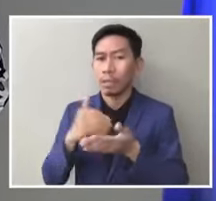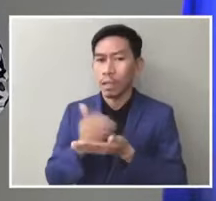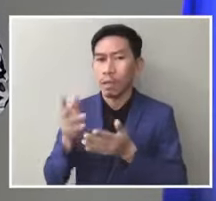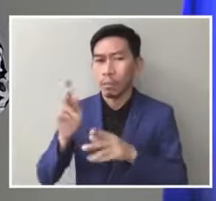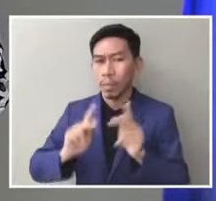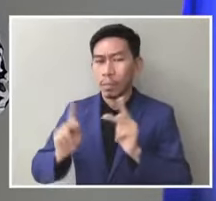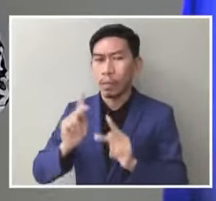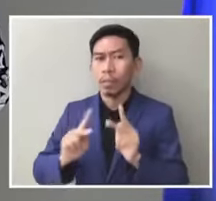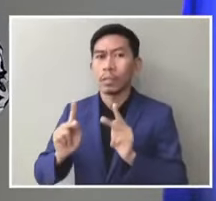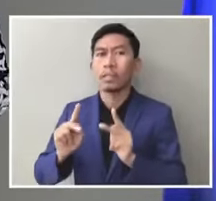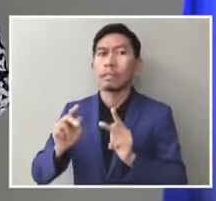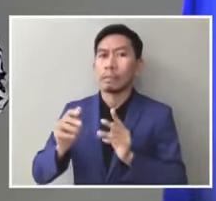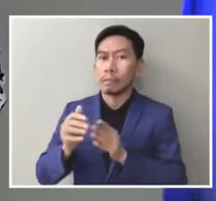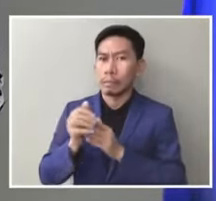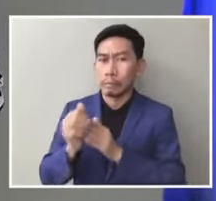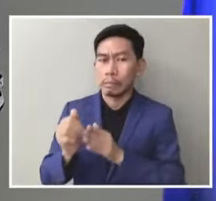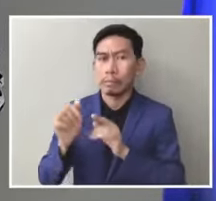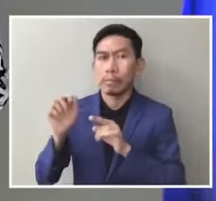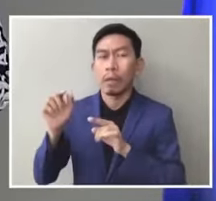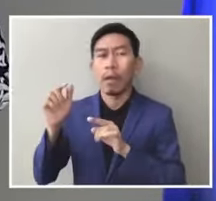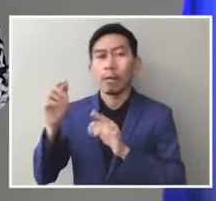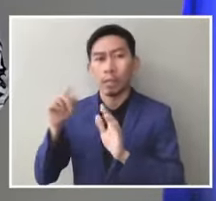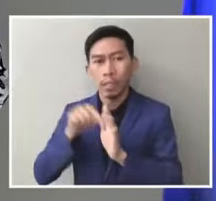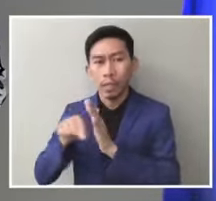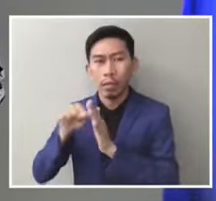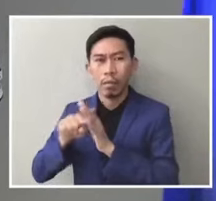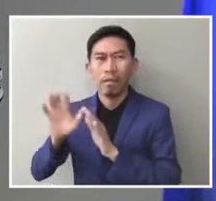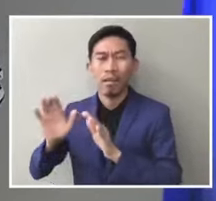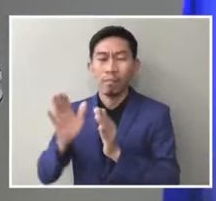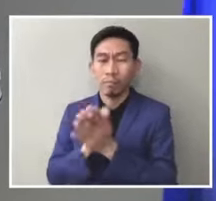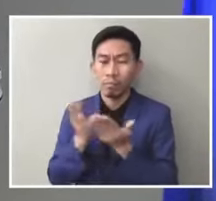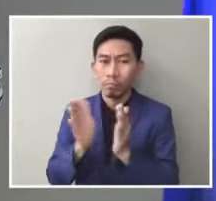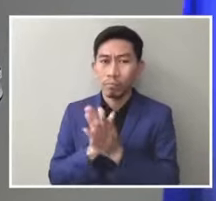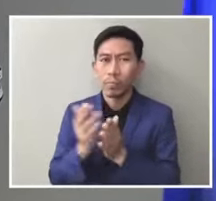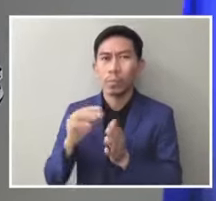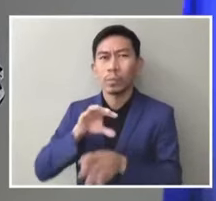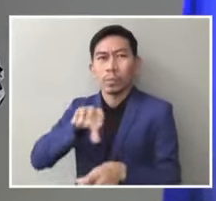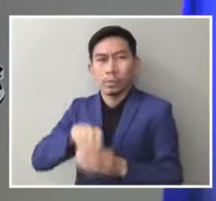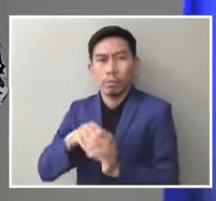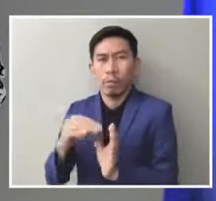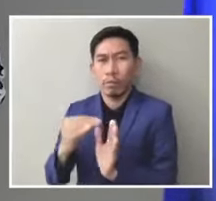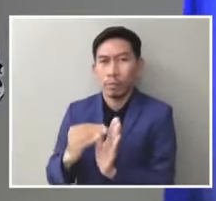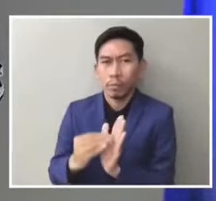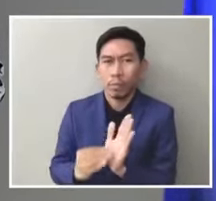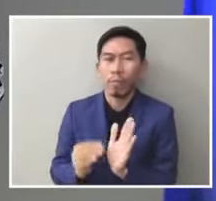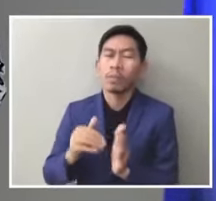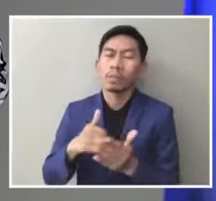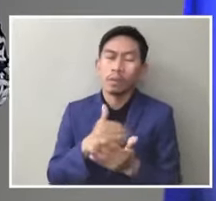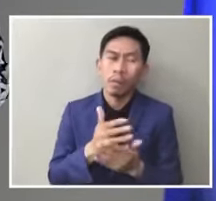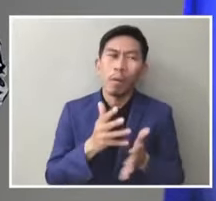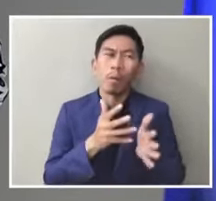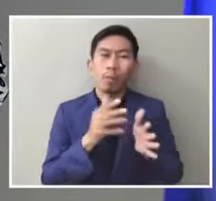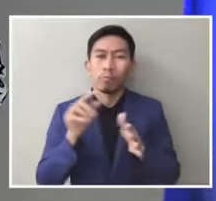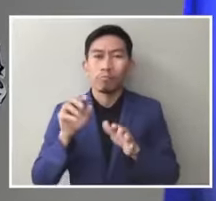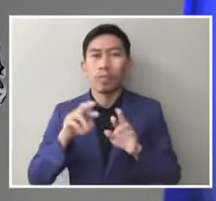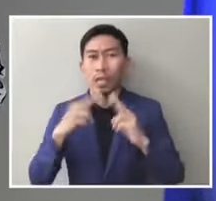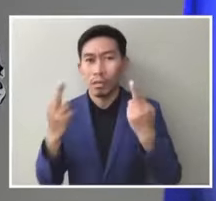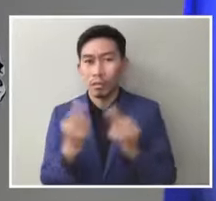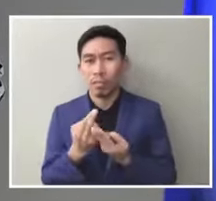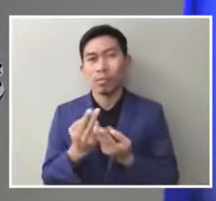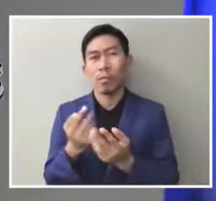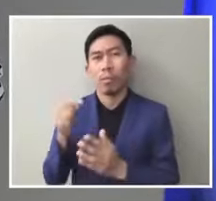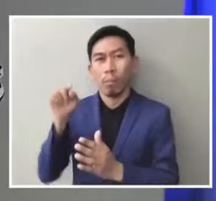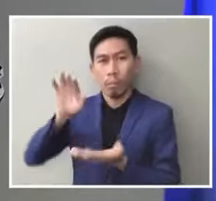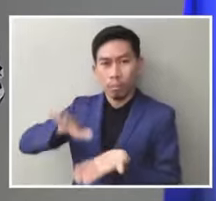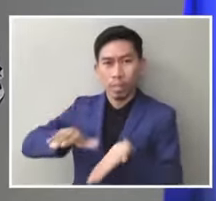sa kanyang libro ang mga kwento ng ilang naulila ng drug war. Nagpapatrol, ABS-CBN